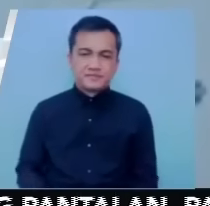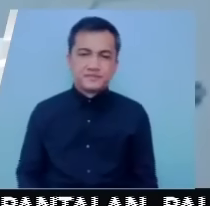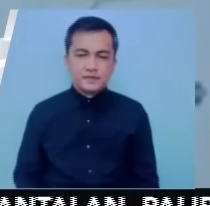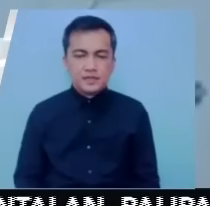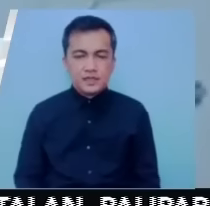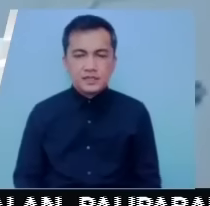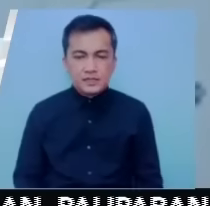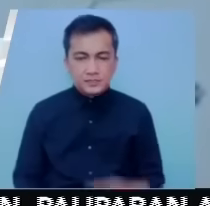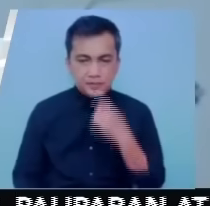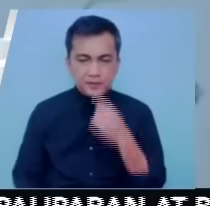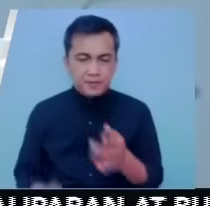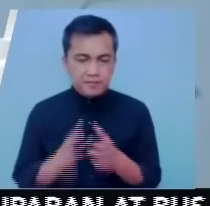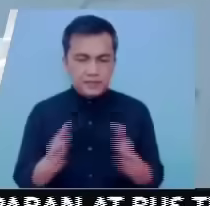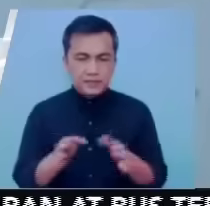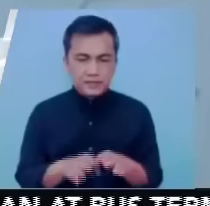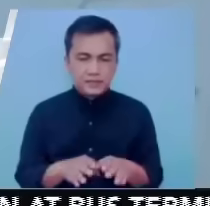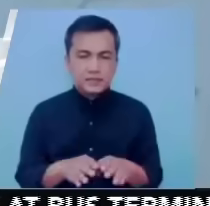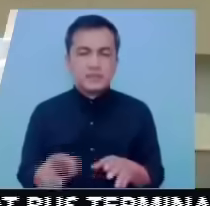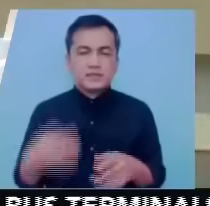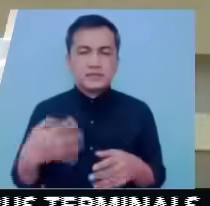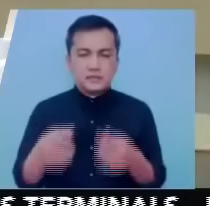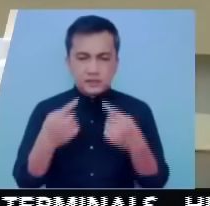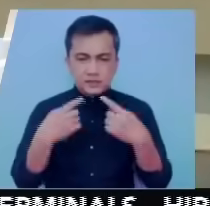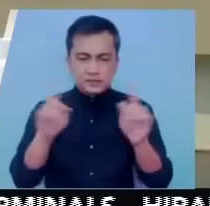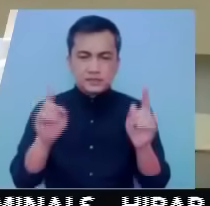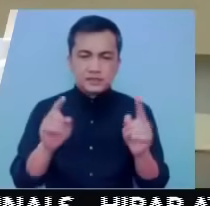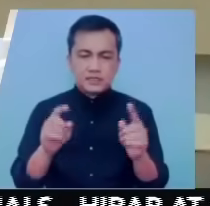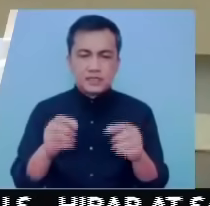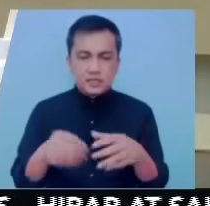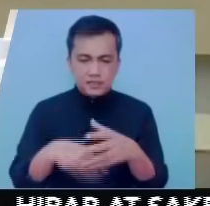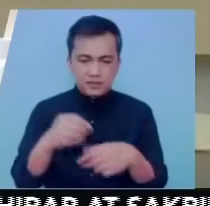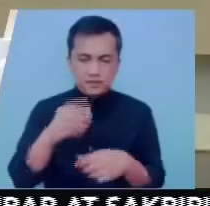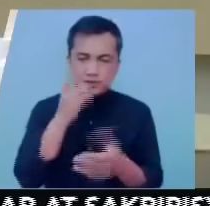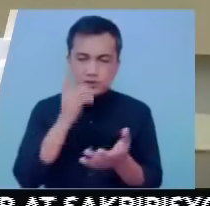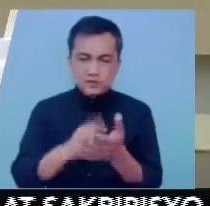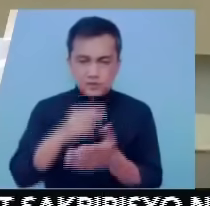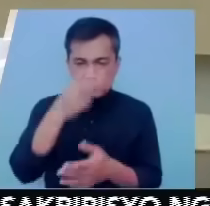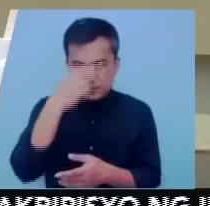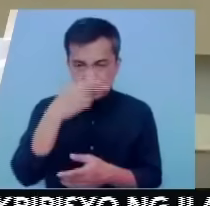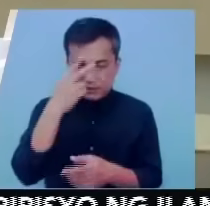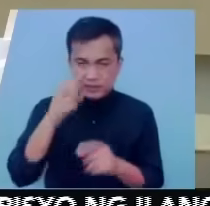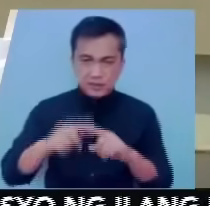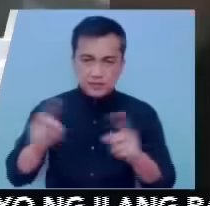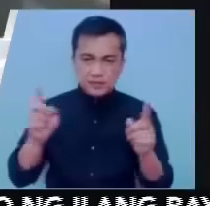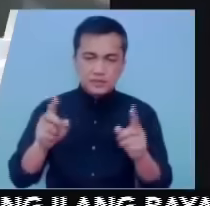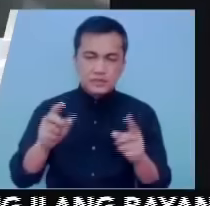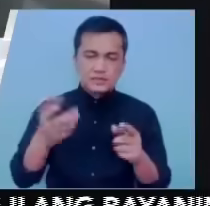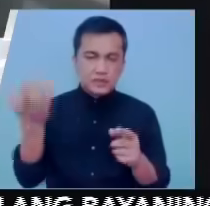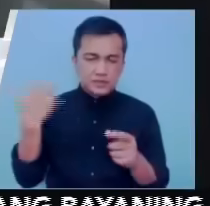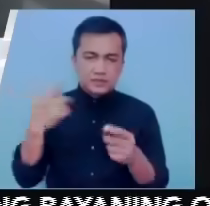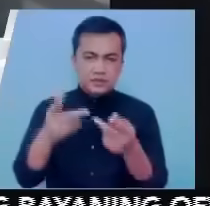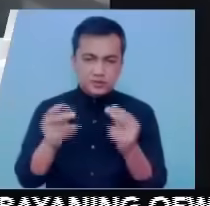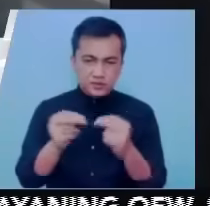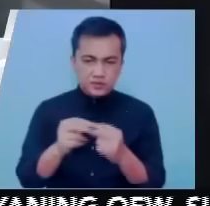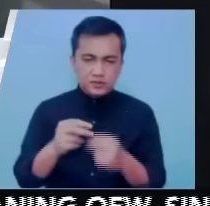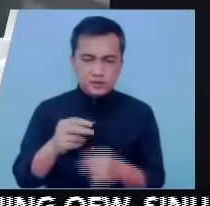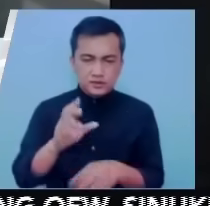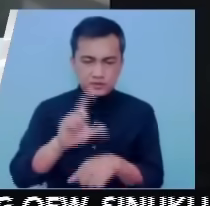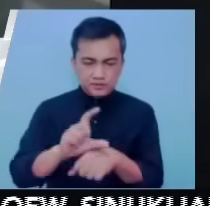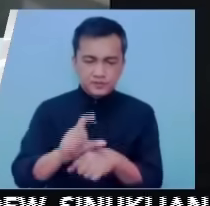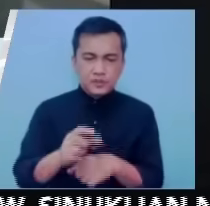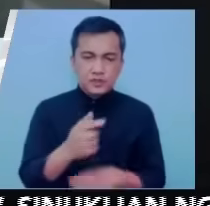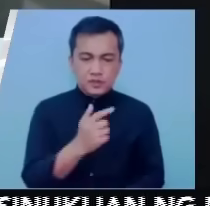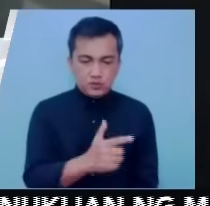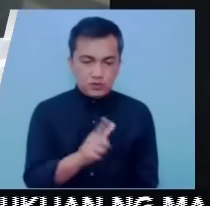hakbang ang inilabas na dokumento ng Vatican dahil iba ito sa dating posisyon ng 2021